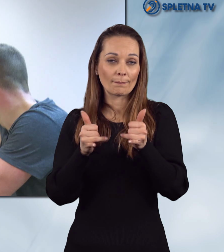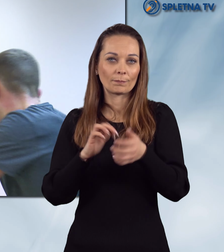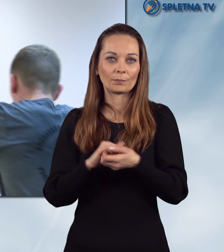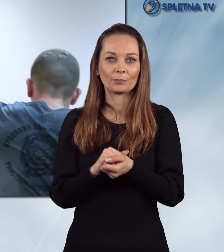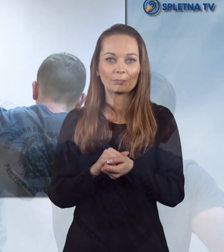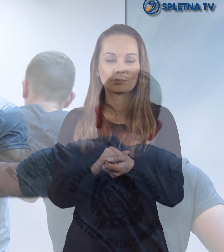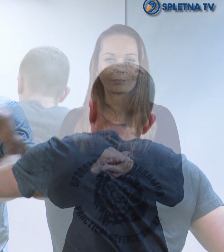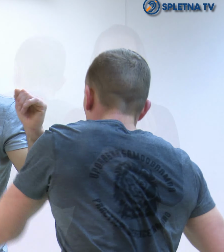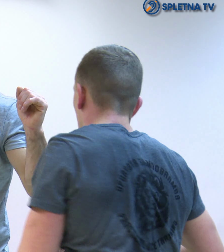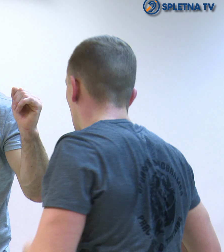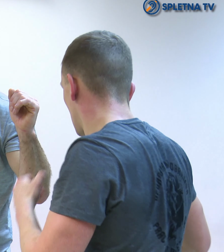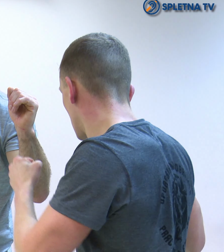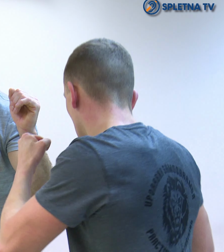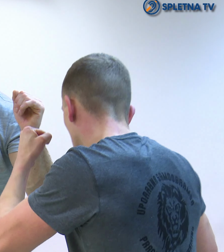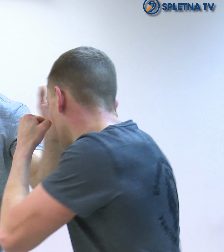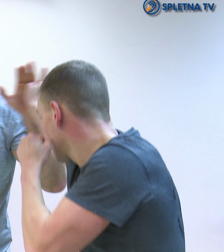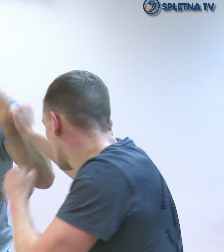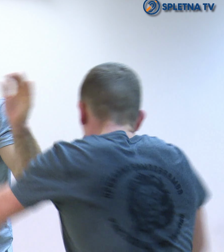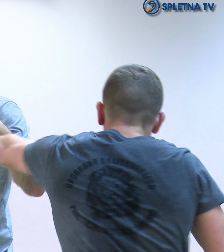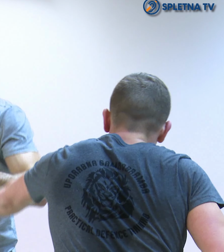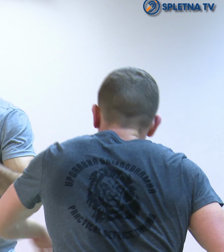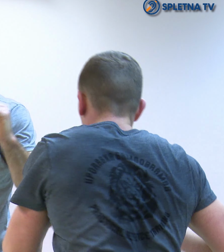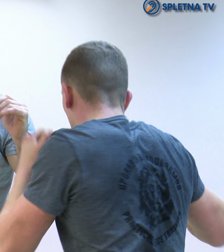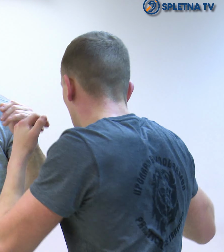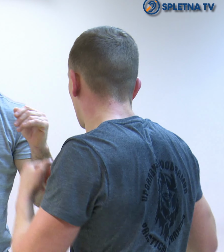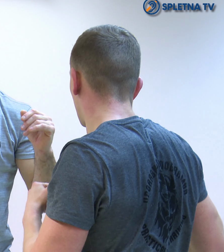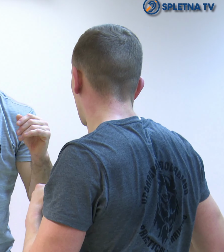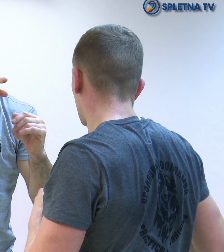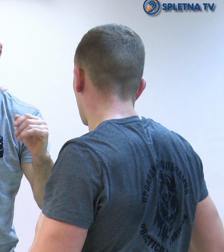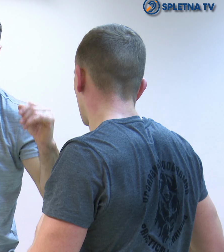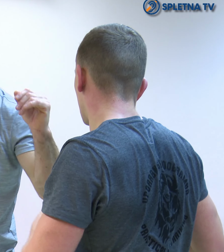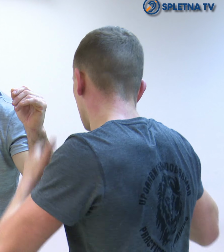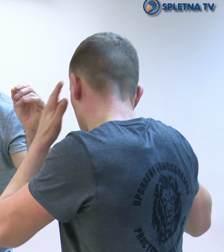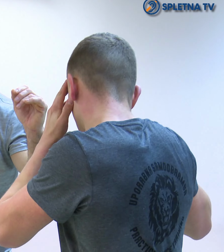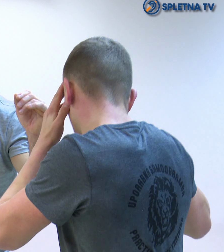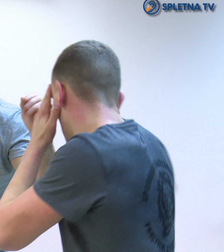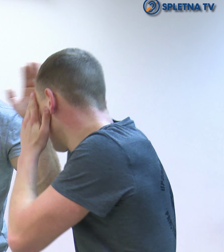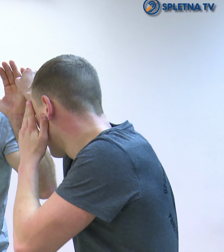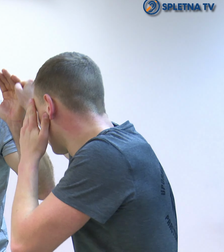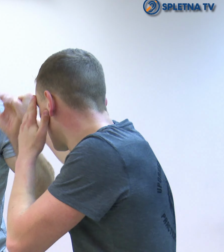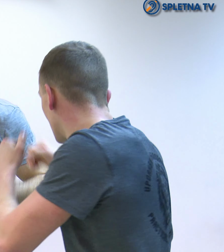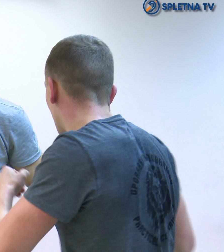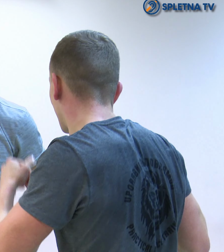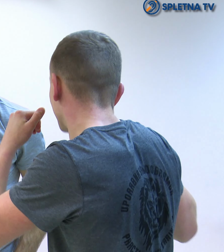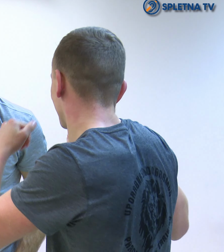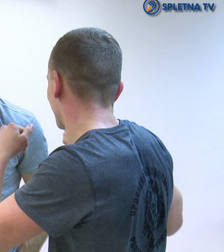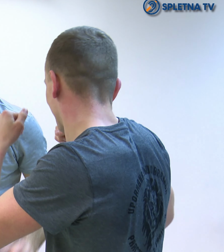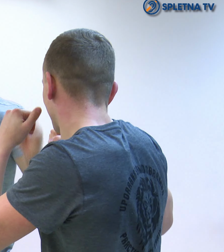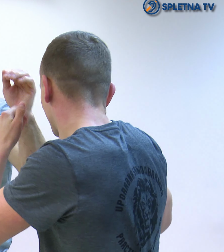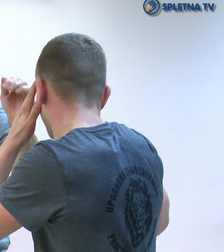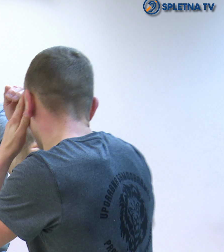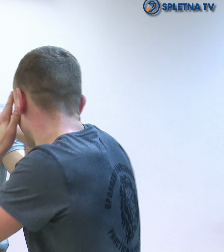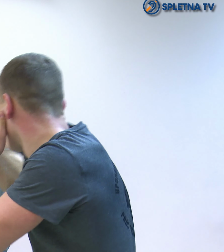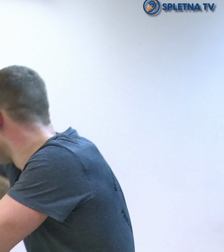tak. Kar daj. Nekor še je direkt. Direkt sem.